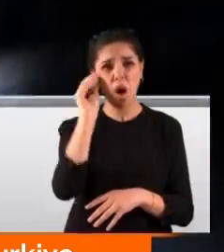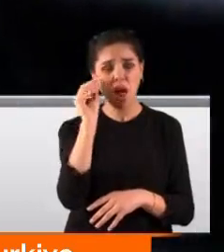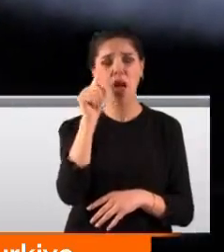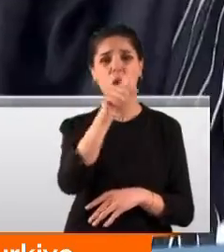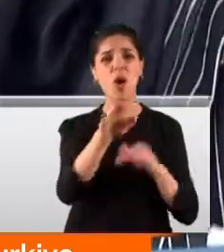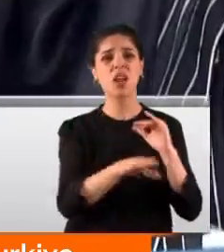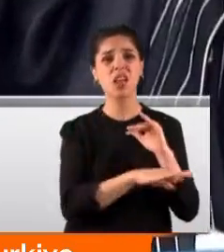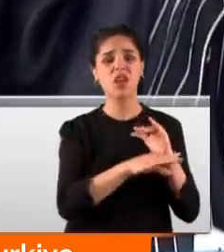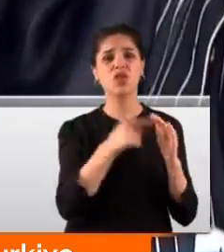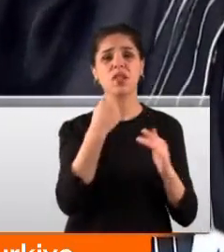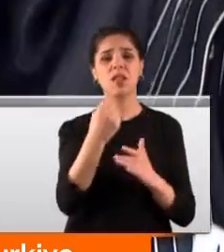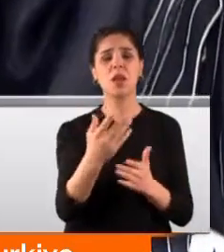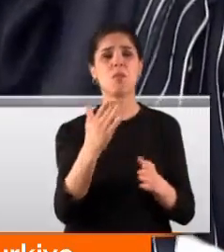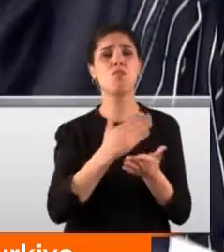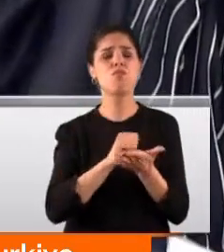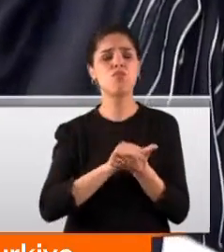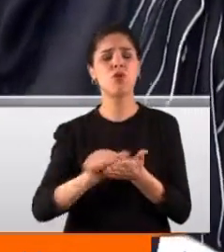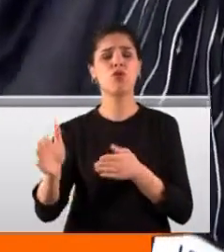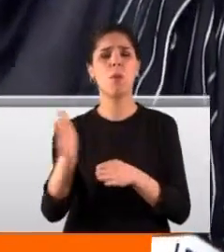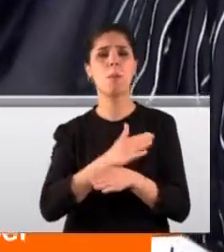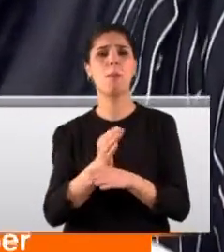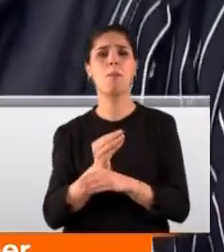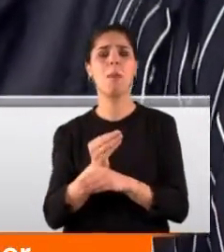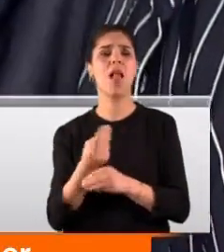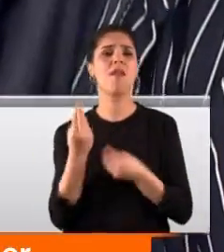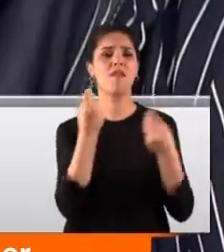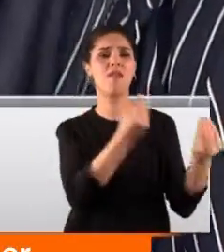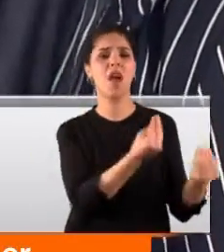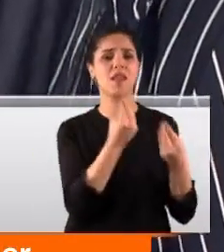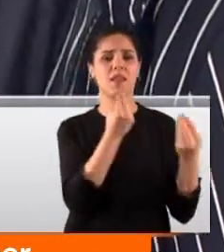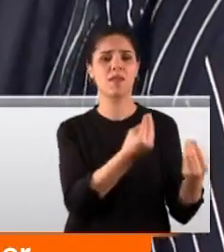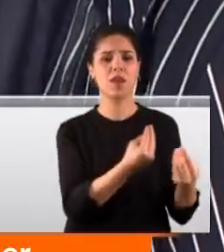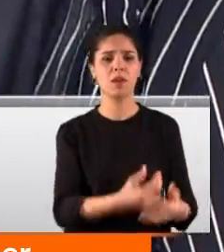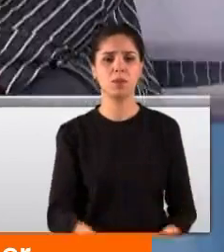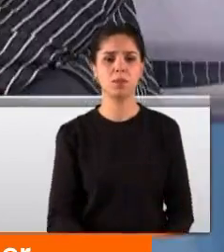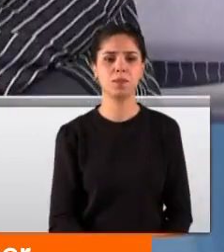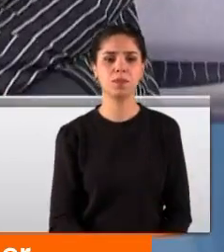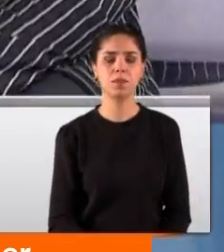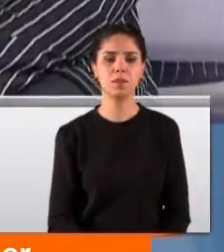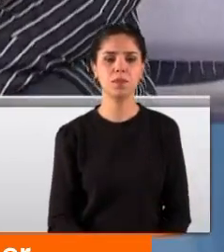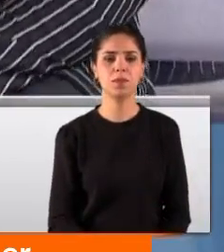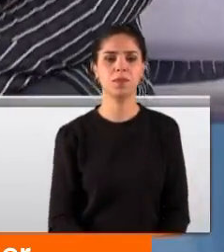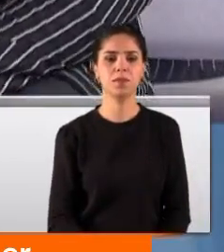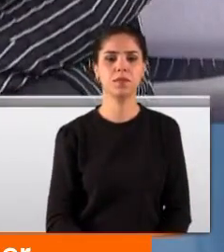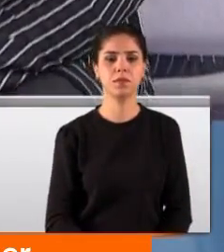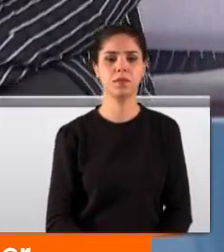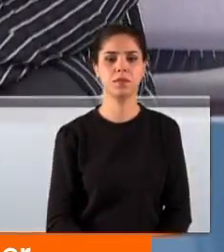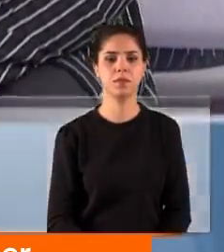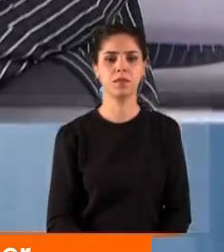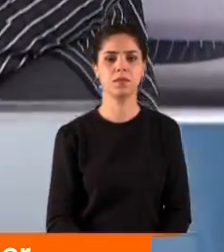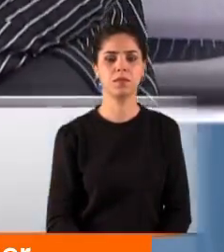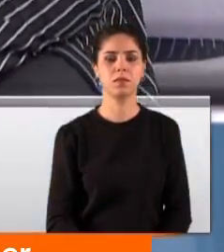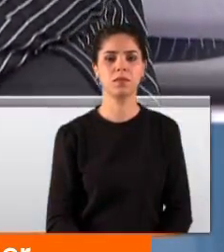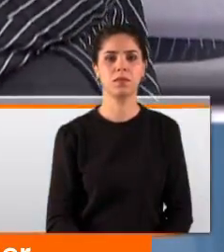seferber etti. Hani lösemiydi, hani iliye gidiyordu, hani kolu bacağı kopuyordu benim torunuma. Ömür sana yazıklar olsun,